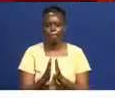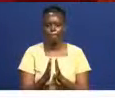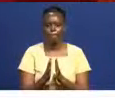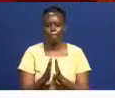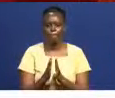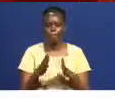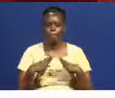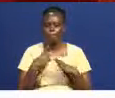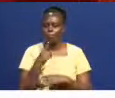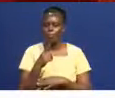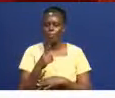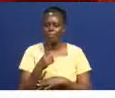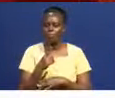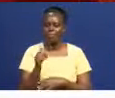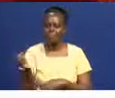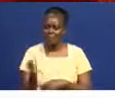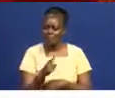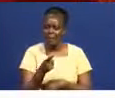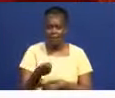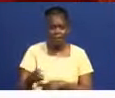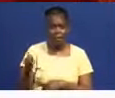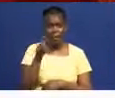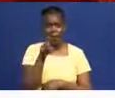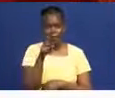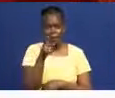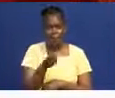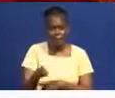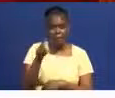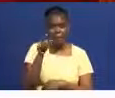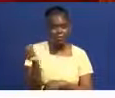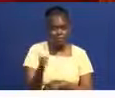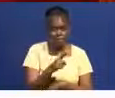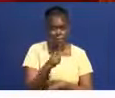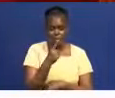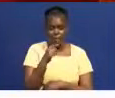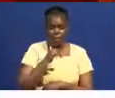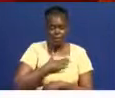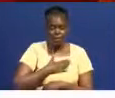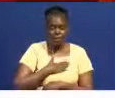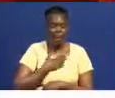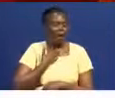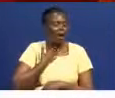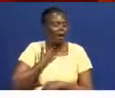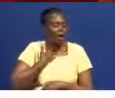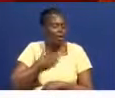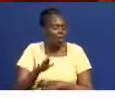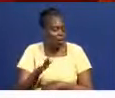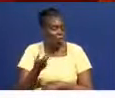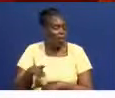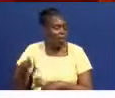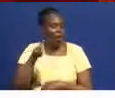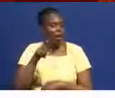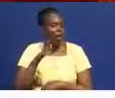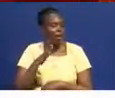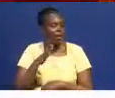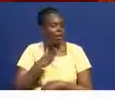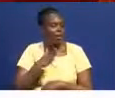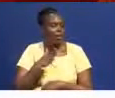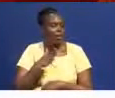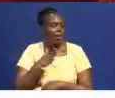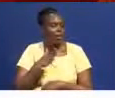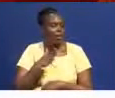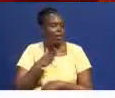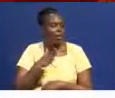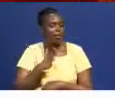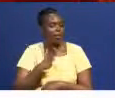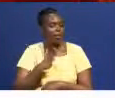vile watu wanasema kwamba ati mishahara inaongezwa, Bwana Speaker, mimi nasema kwamba sitaki mshahara wangu uongezwe.